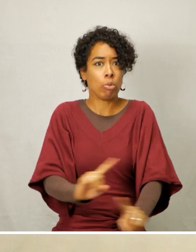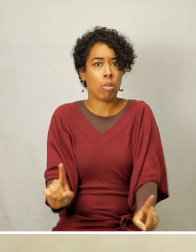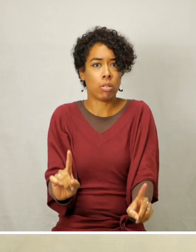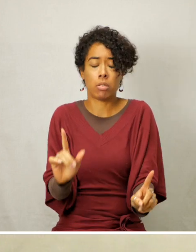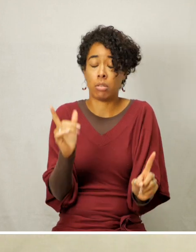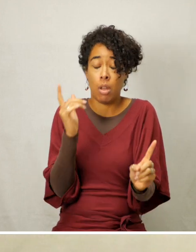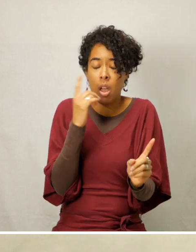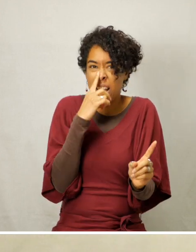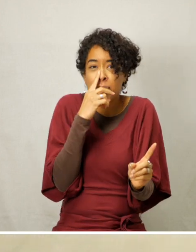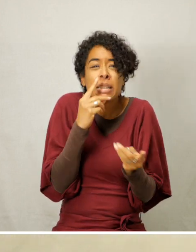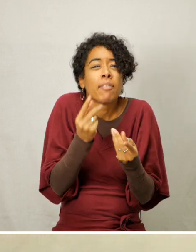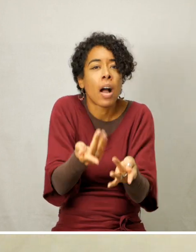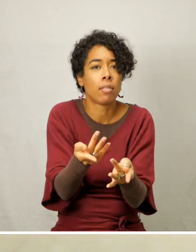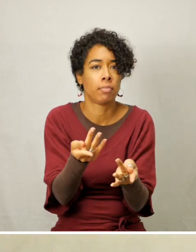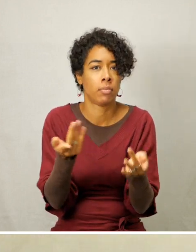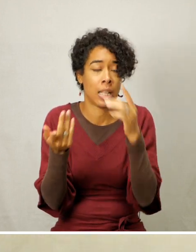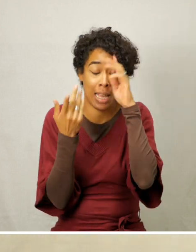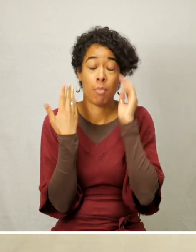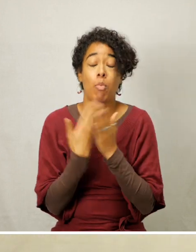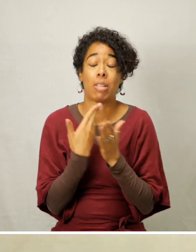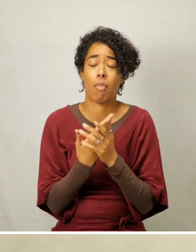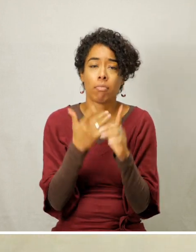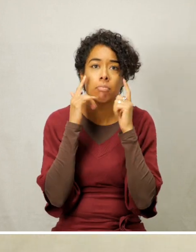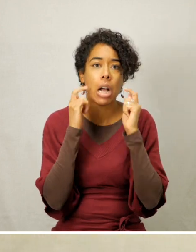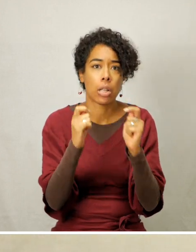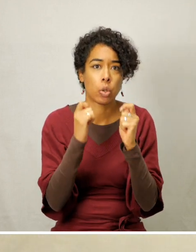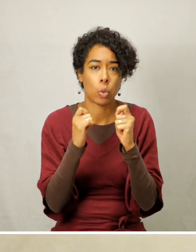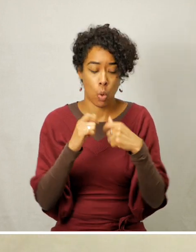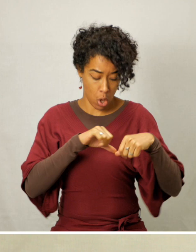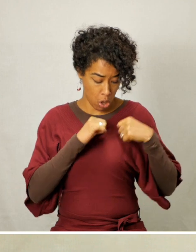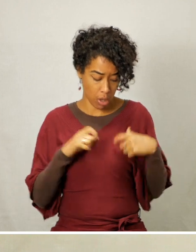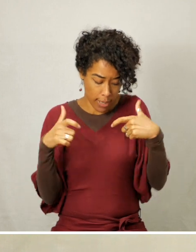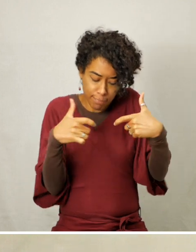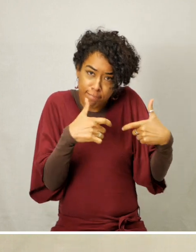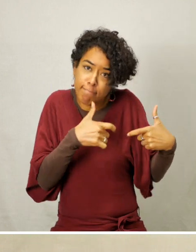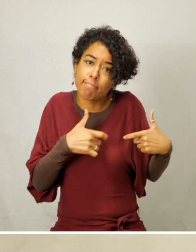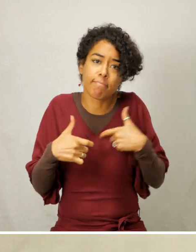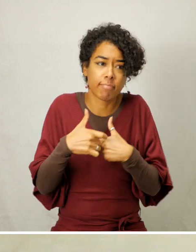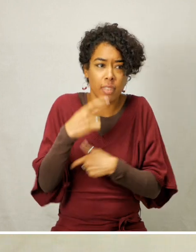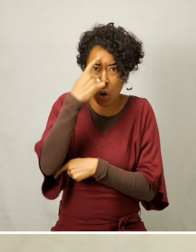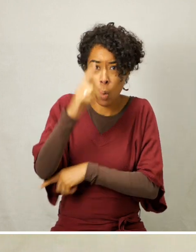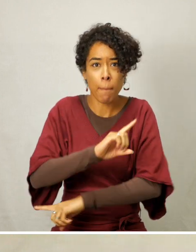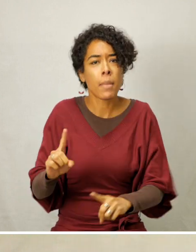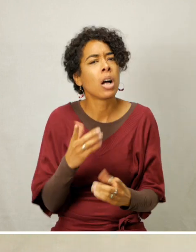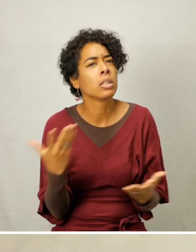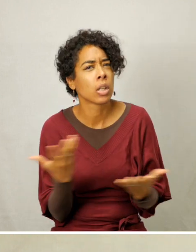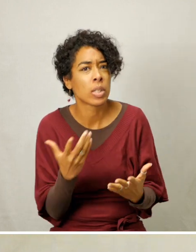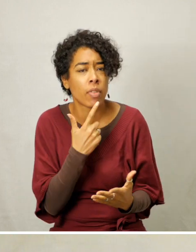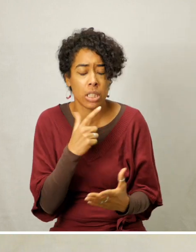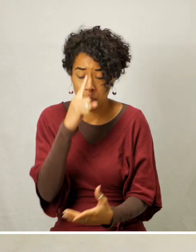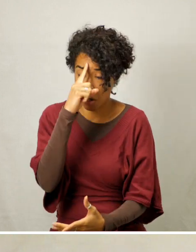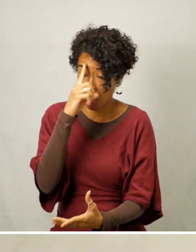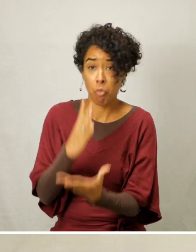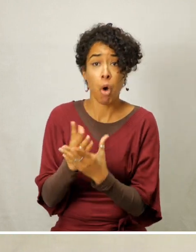manière complètement subtile. Et c'est pour ça qu'il faut faire vraiment très attention de veiller sur notre cœur. L'incrédulité, c'est quoi? C'est pas une absence de foi.